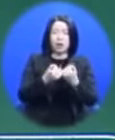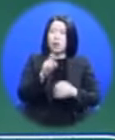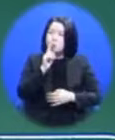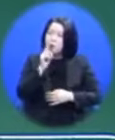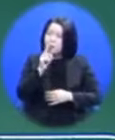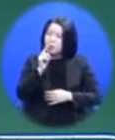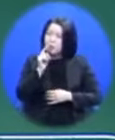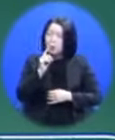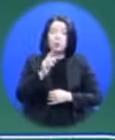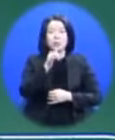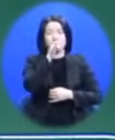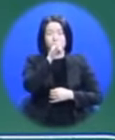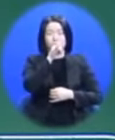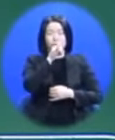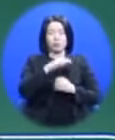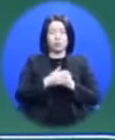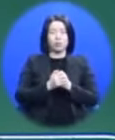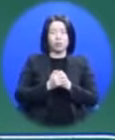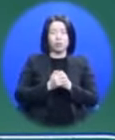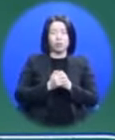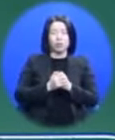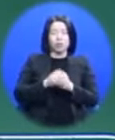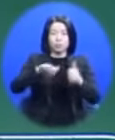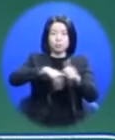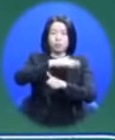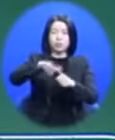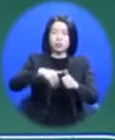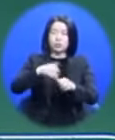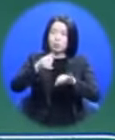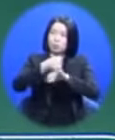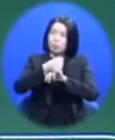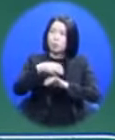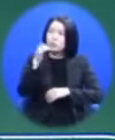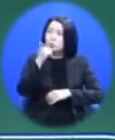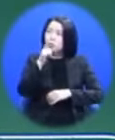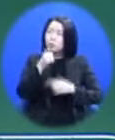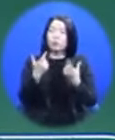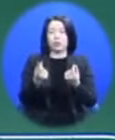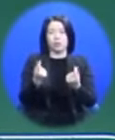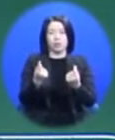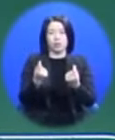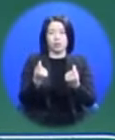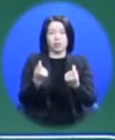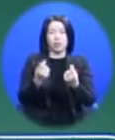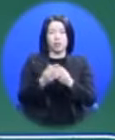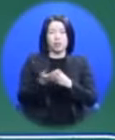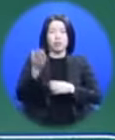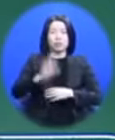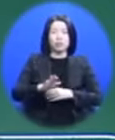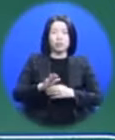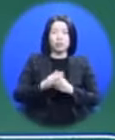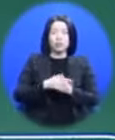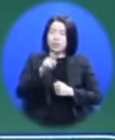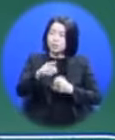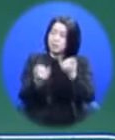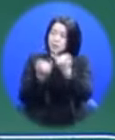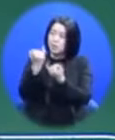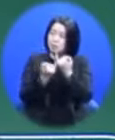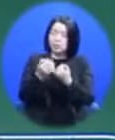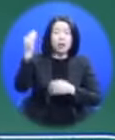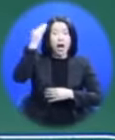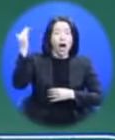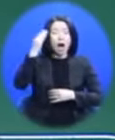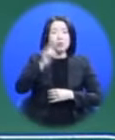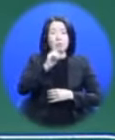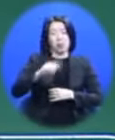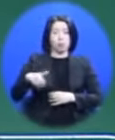뭐라고 이야기를 하는 겁니다. 분위기는 꼭 통역하는 분위기예요. 그런데 이 자매는 한국말을 잘